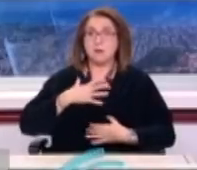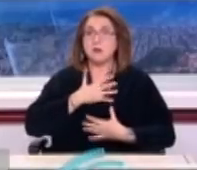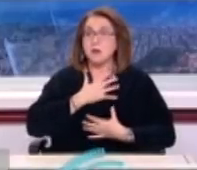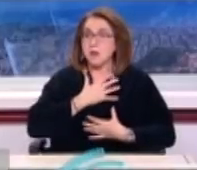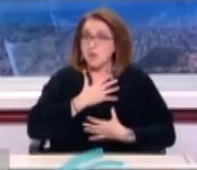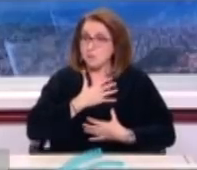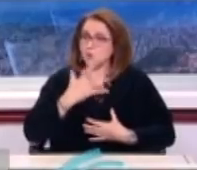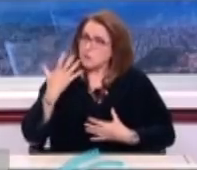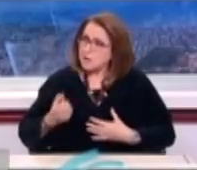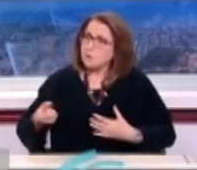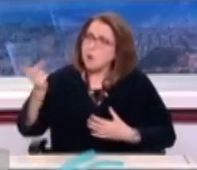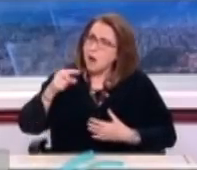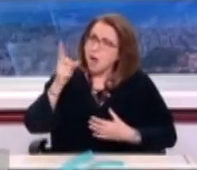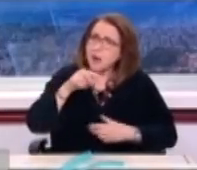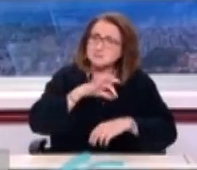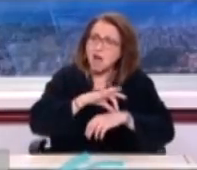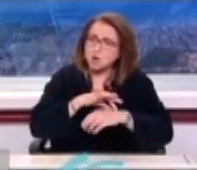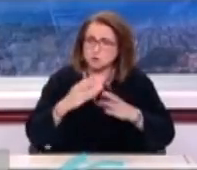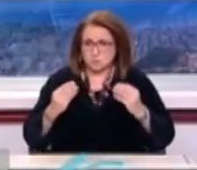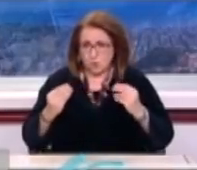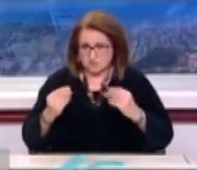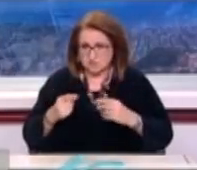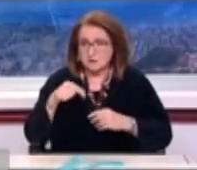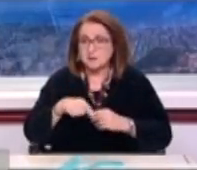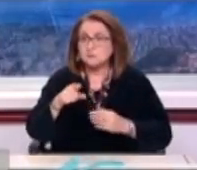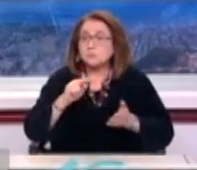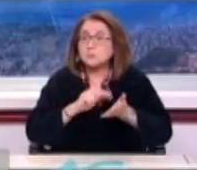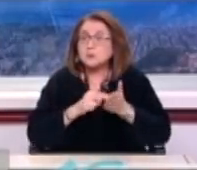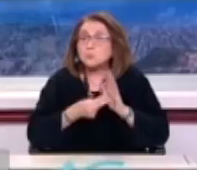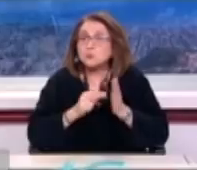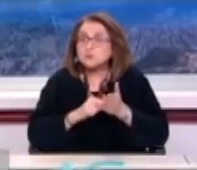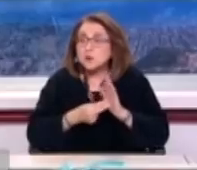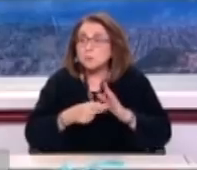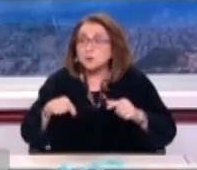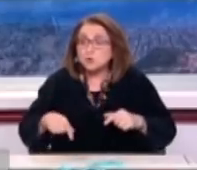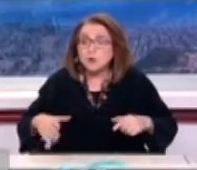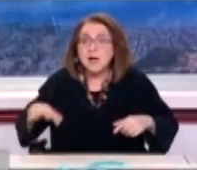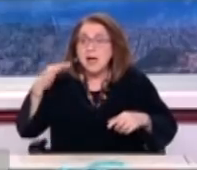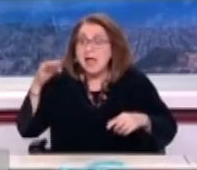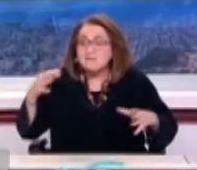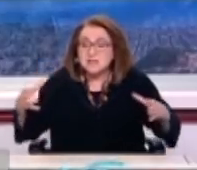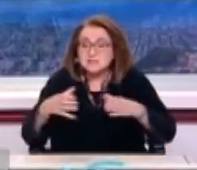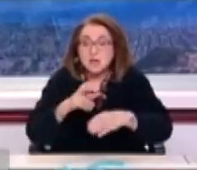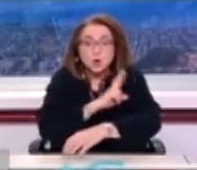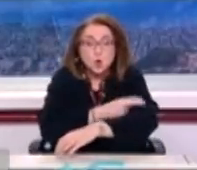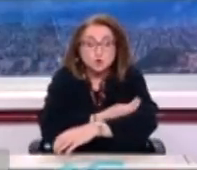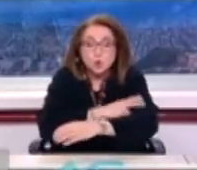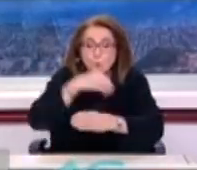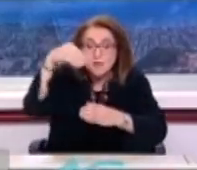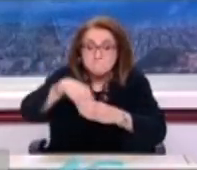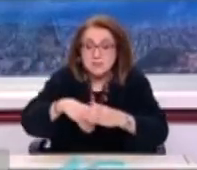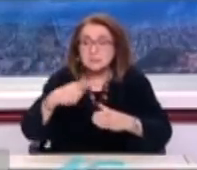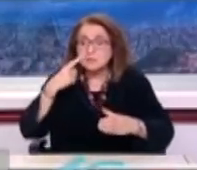μια βελτίωση, αν θέλετε, της ποιότητας της παροχής φροντίδας υγείας σε αυτούς τους χώρους, τους ευαίσθητους νοσοκομιακούς.